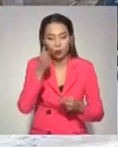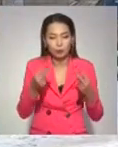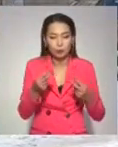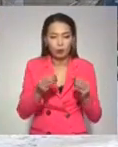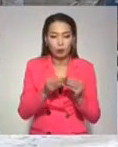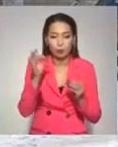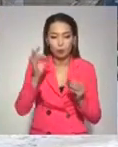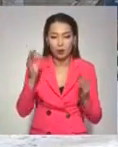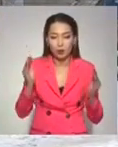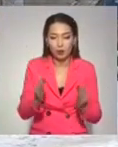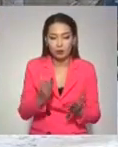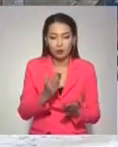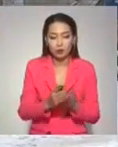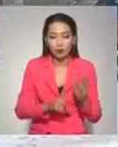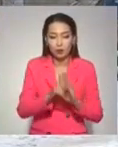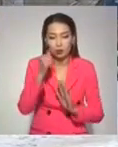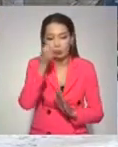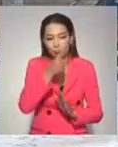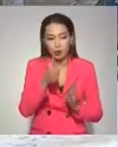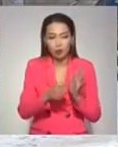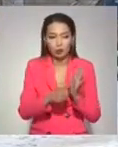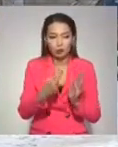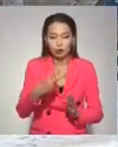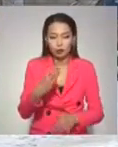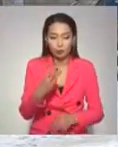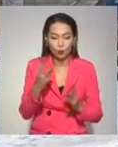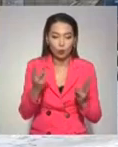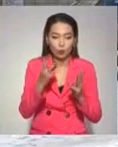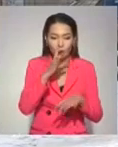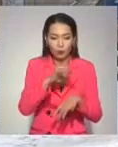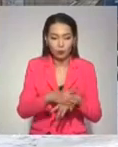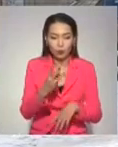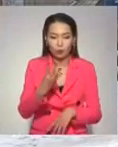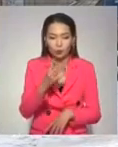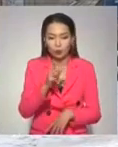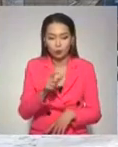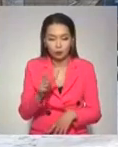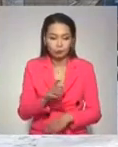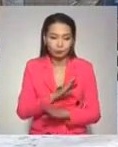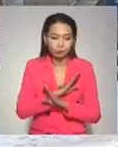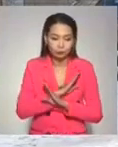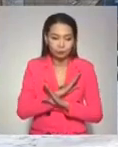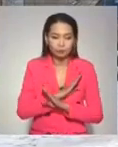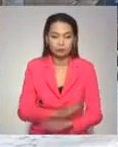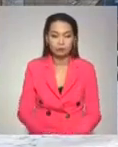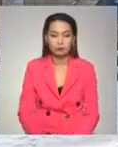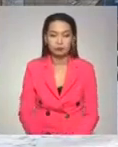10%-ға азайған. Жыл басынан бастап 623 өрт тіркеліп, 34 адам бақилық